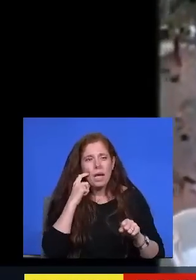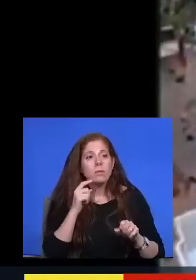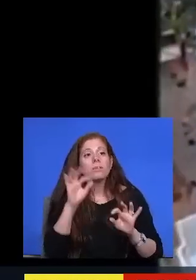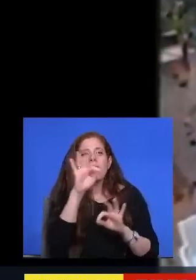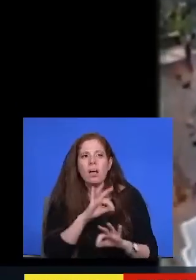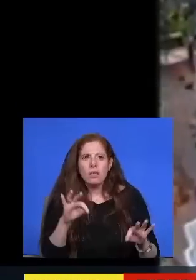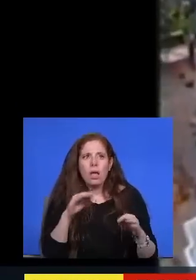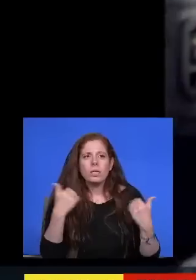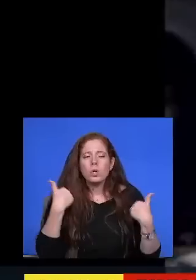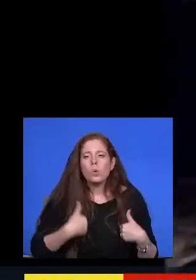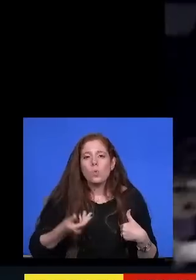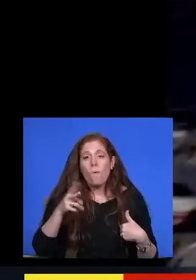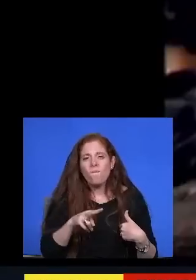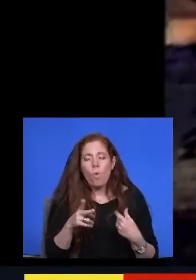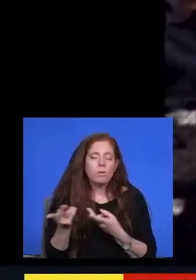גופות מהאוטובוס.